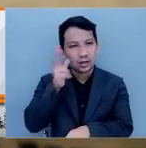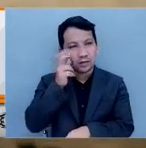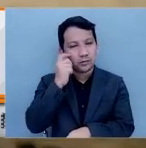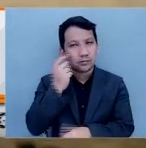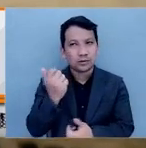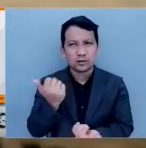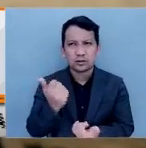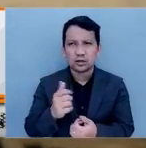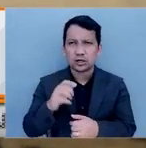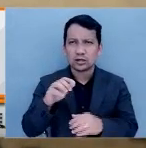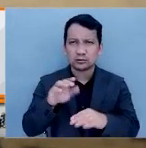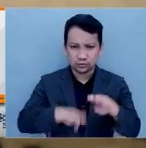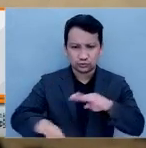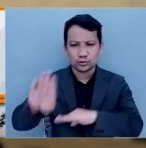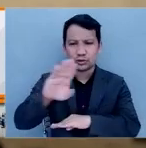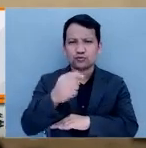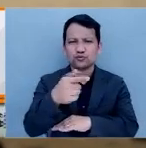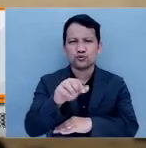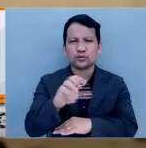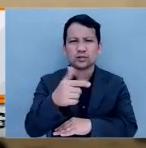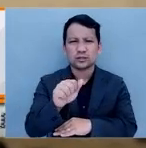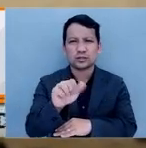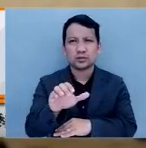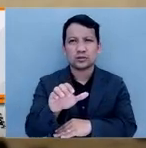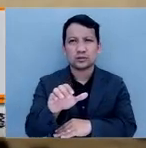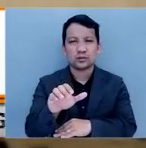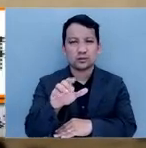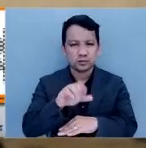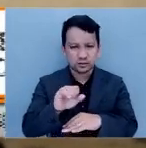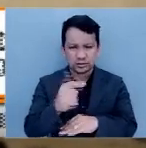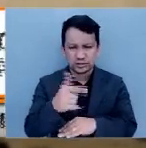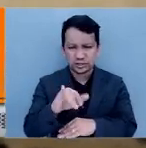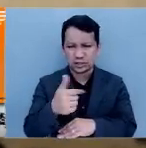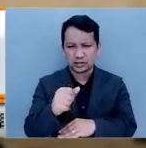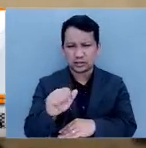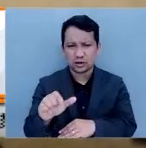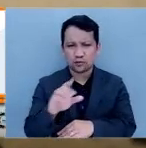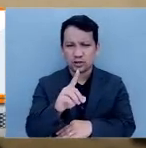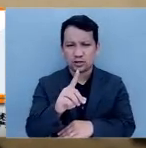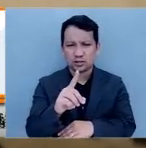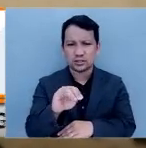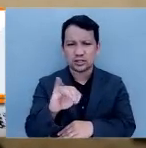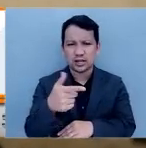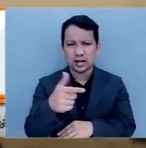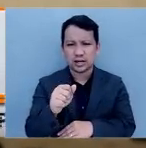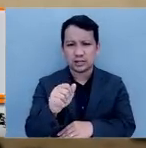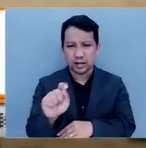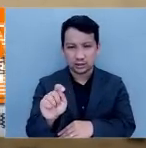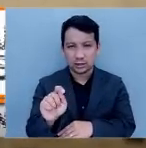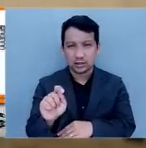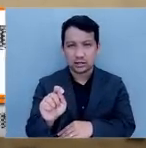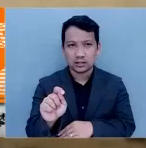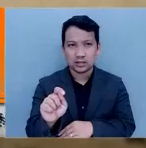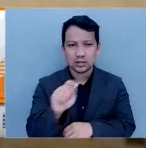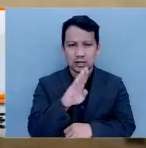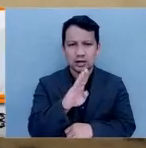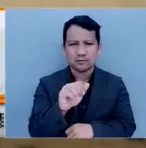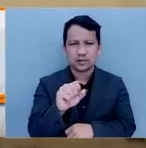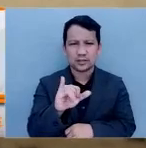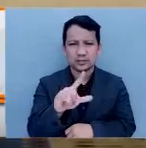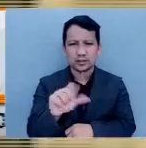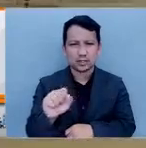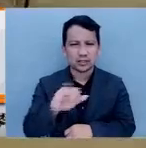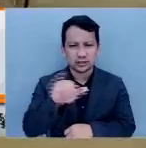sa Surigao, sa Siargao, sa Dinagat, meron din sa Basilan, sa